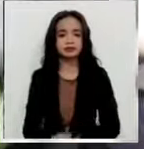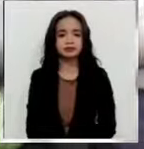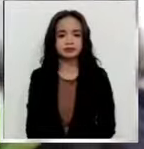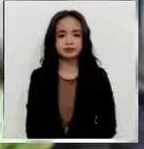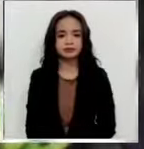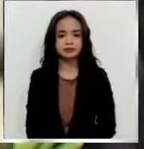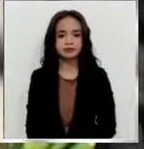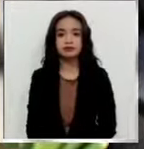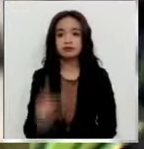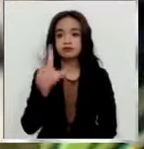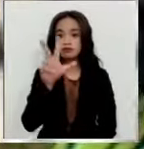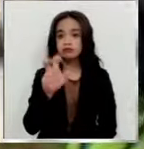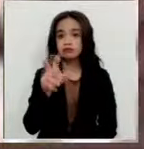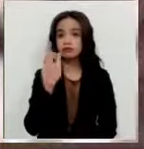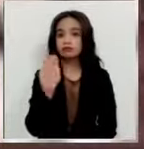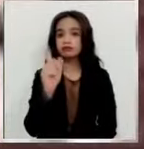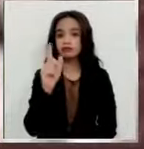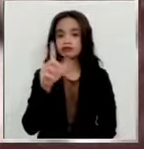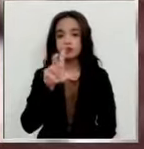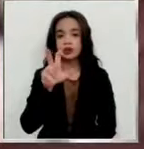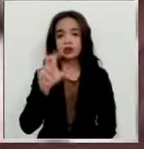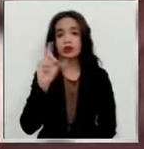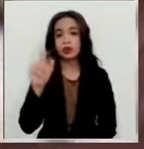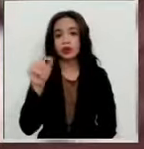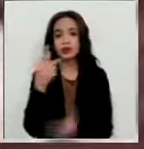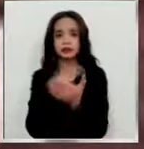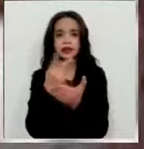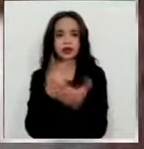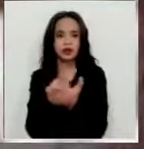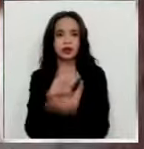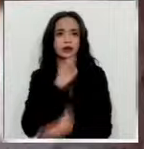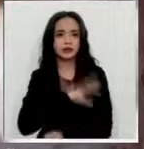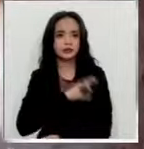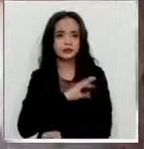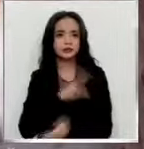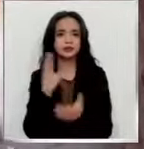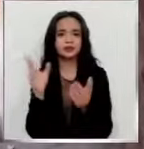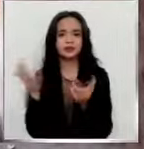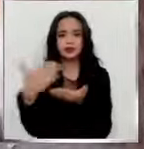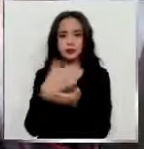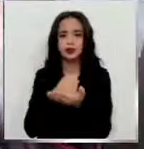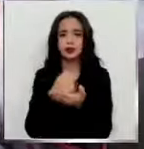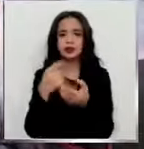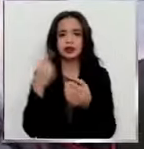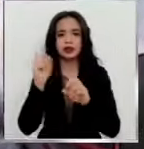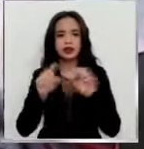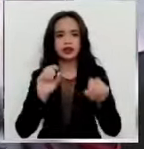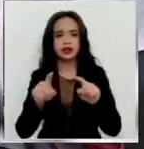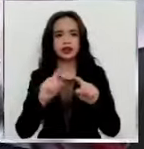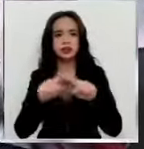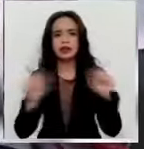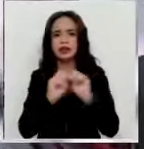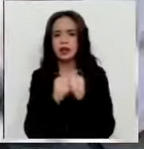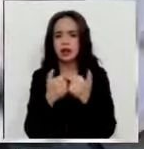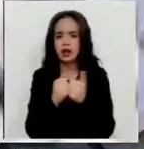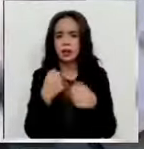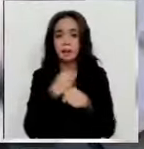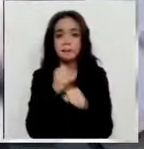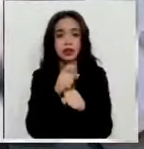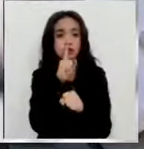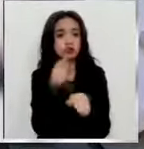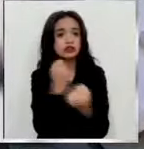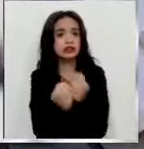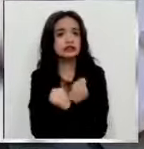320 pesos ang kinita namin ni Joanne sa pangangalakal. Pero paano nga ba masisiguro ang kaligtasan ng